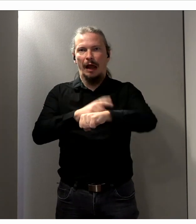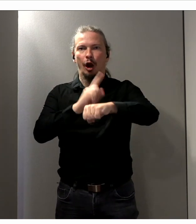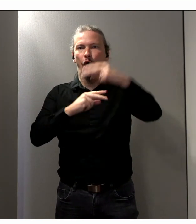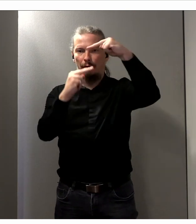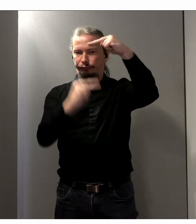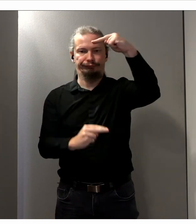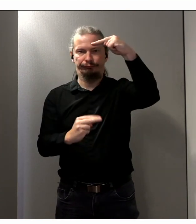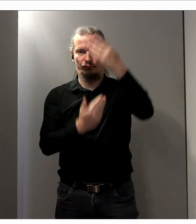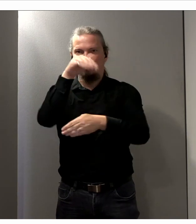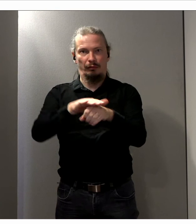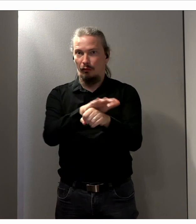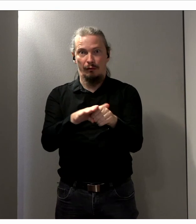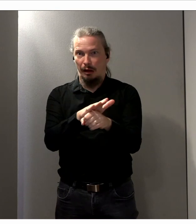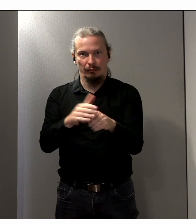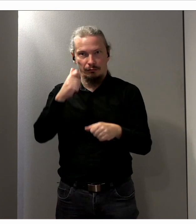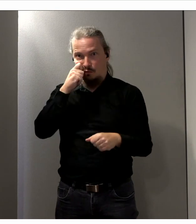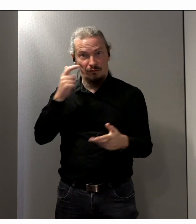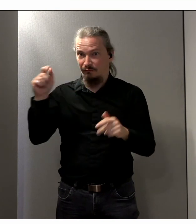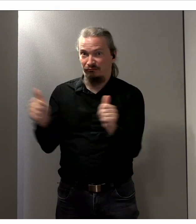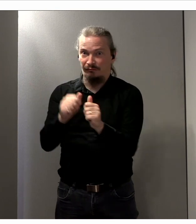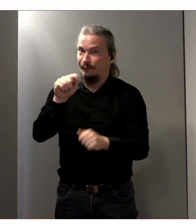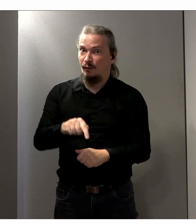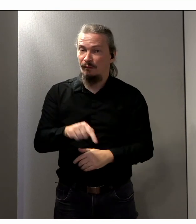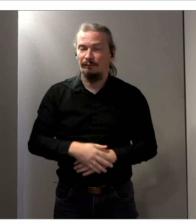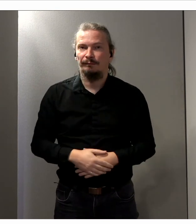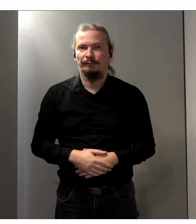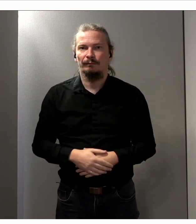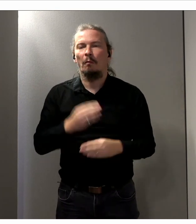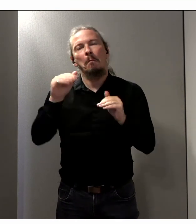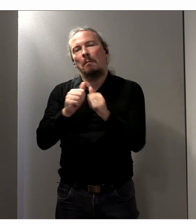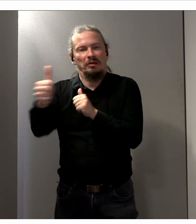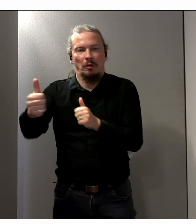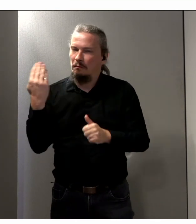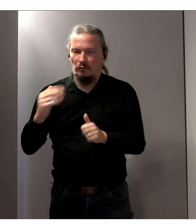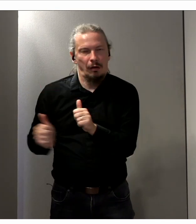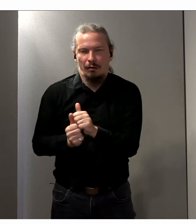travail en présentiel ou à distance.